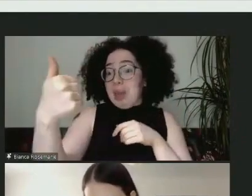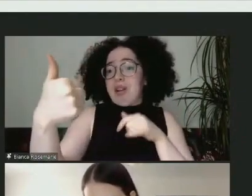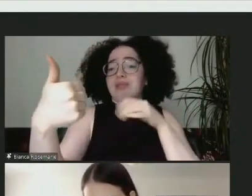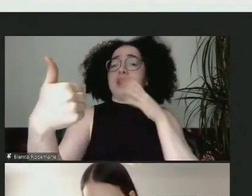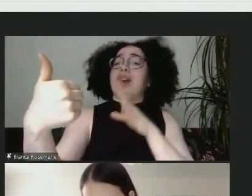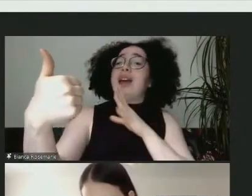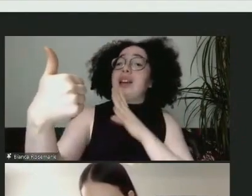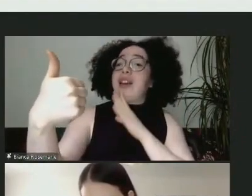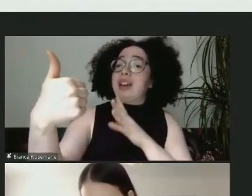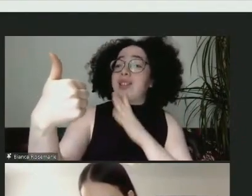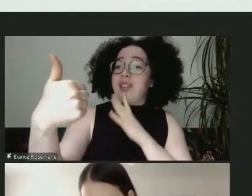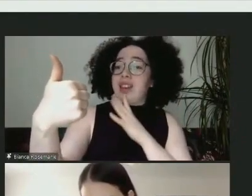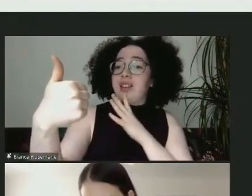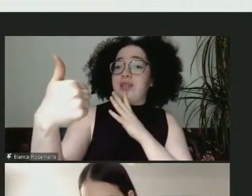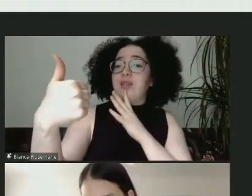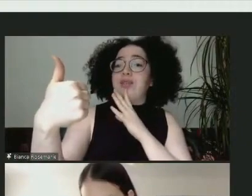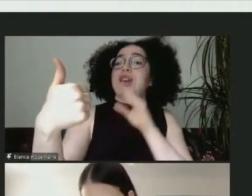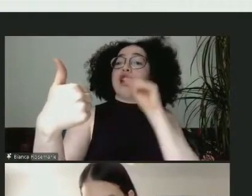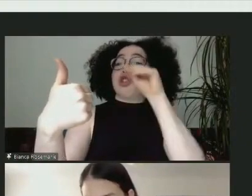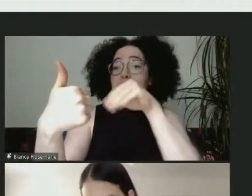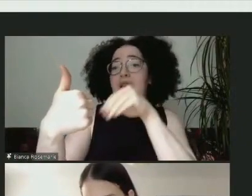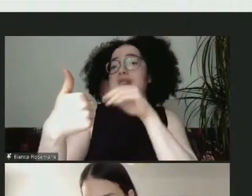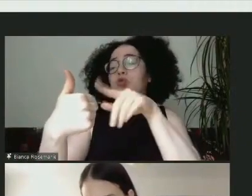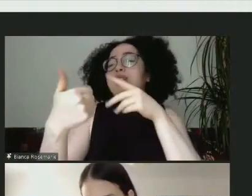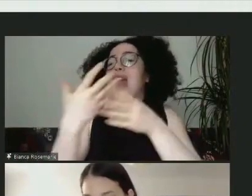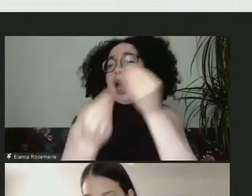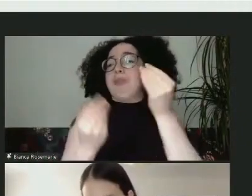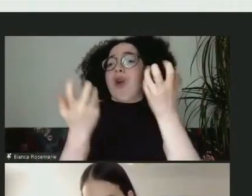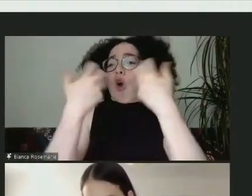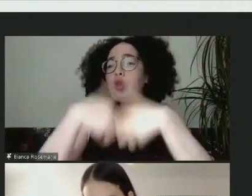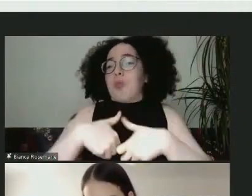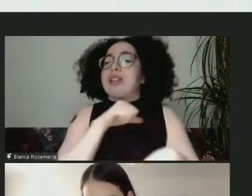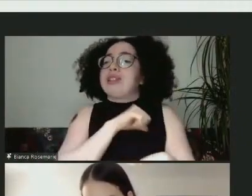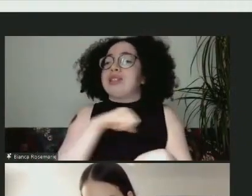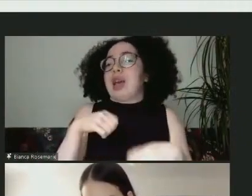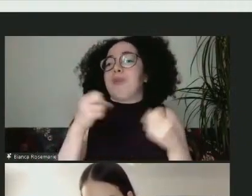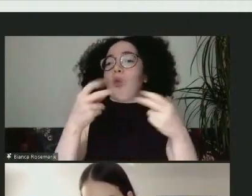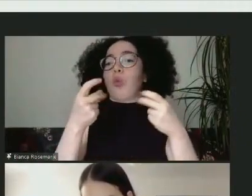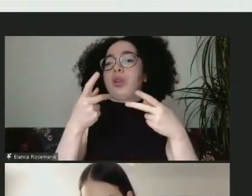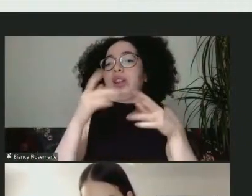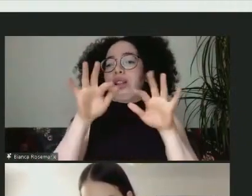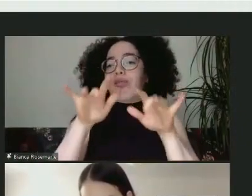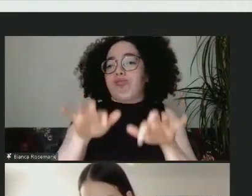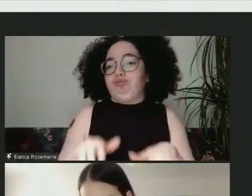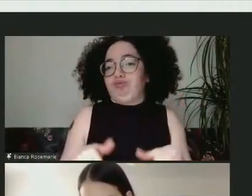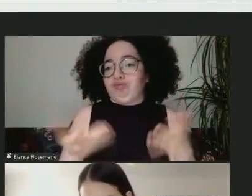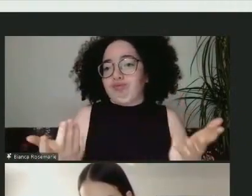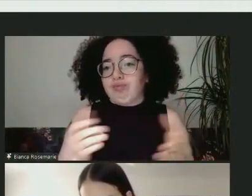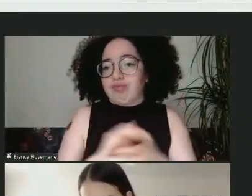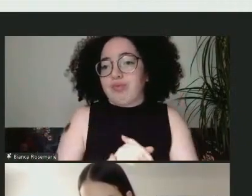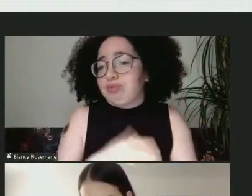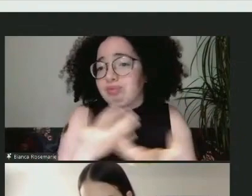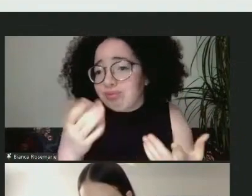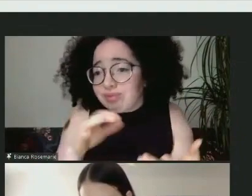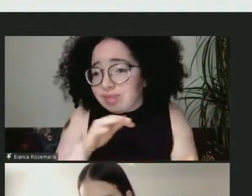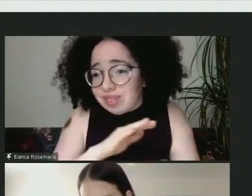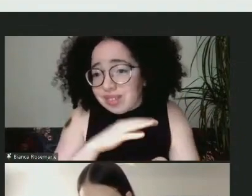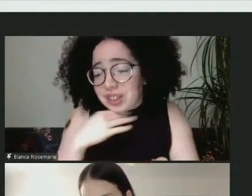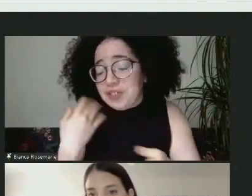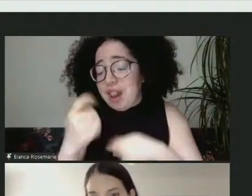Und da kann man einfach am Handy diese App haben, man spricht dann, das wird gespeichert und dann werden automatisch die Untertitel